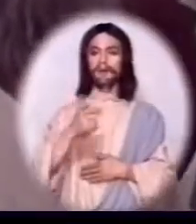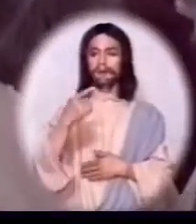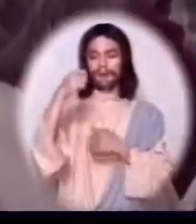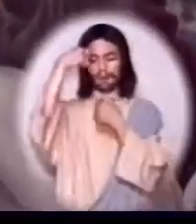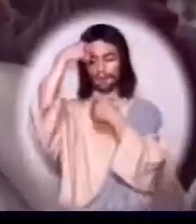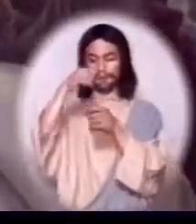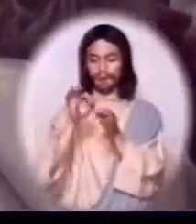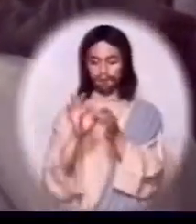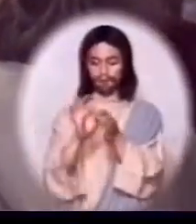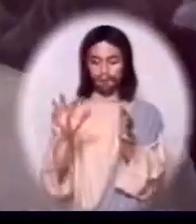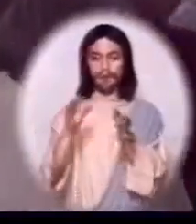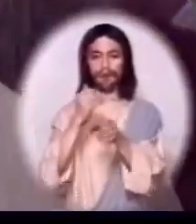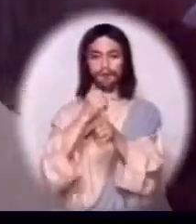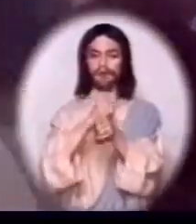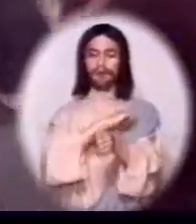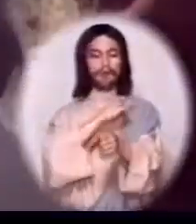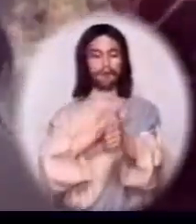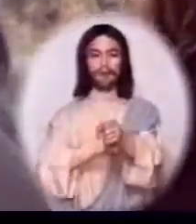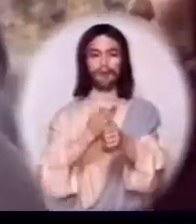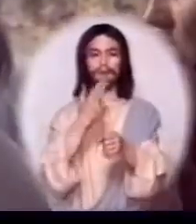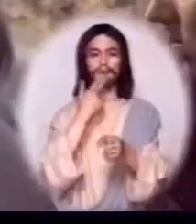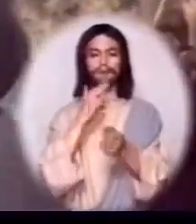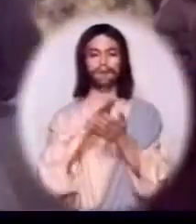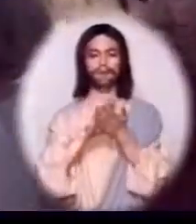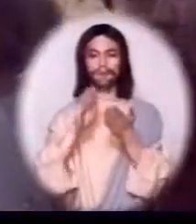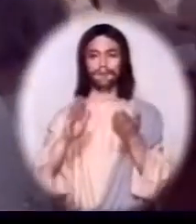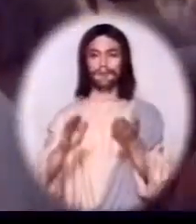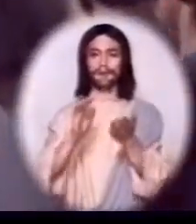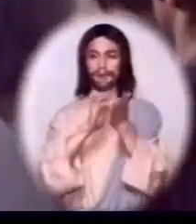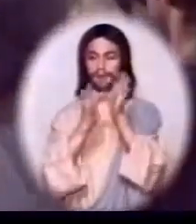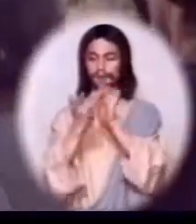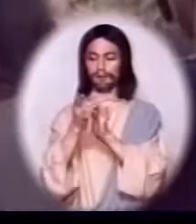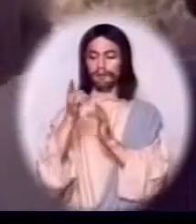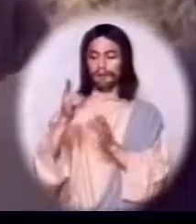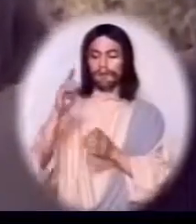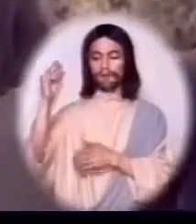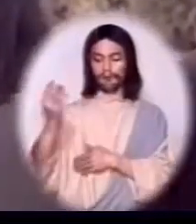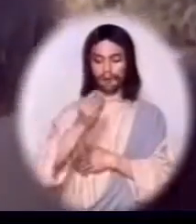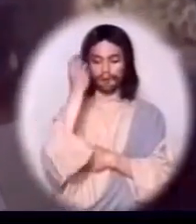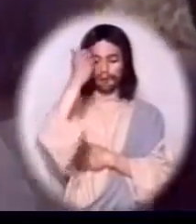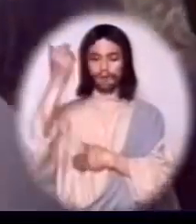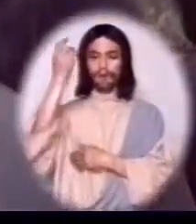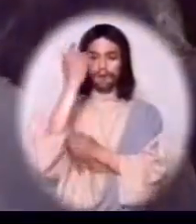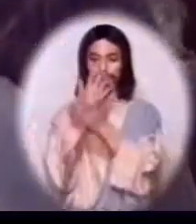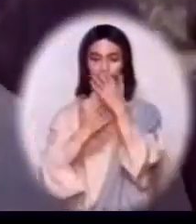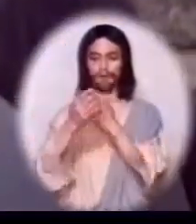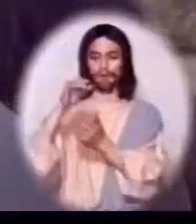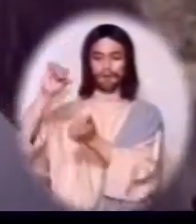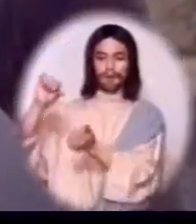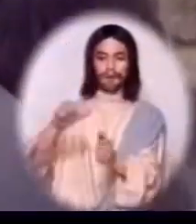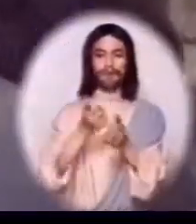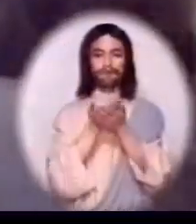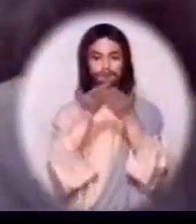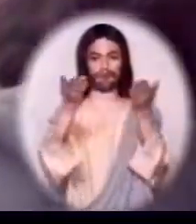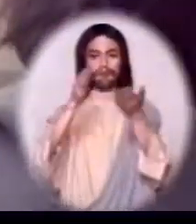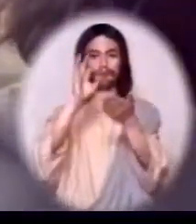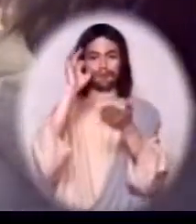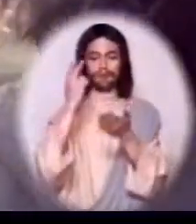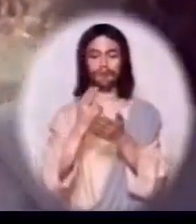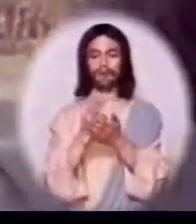나는 그의 신발끈을 풀 만한 자격도 없어. 그분은 여러분에게 성령과 불로 세례를 주실